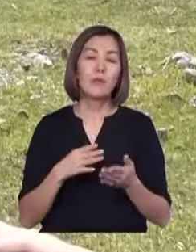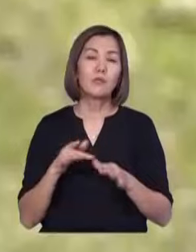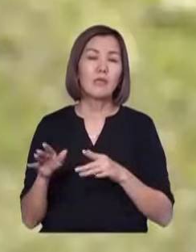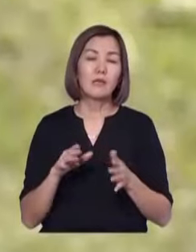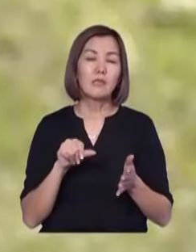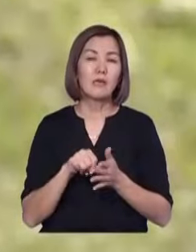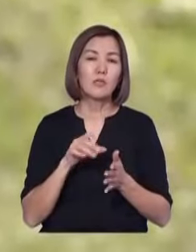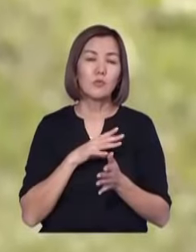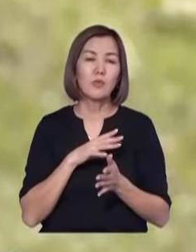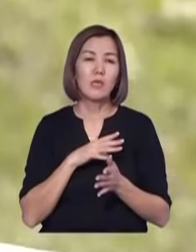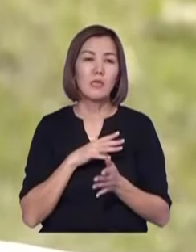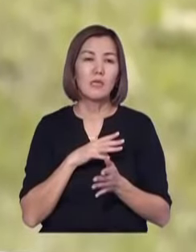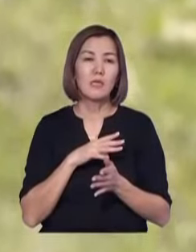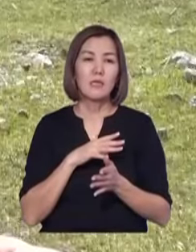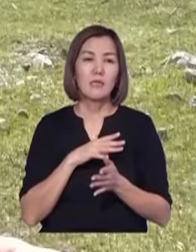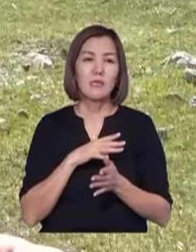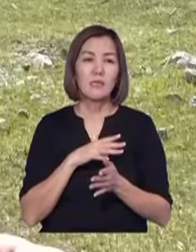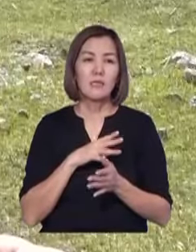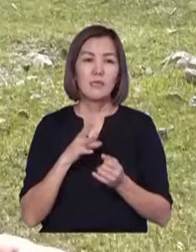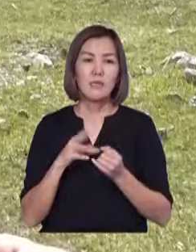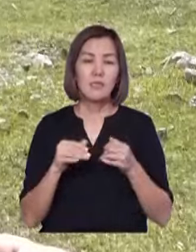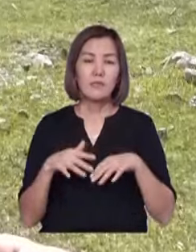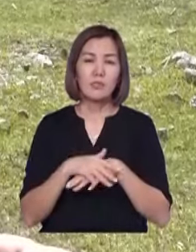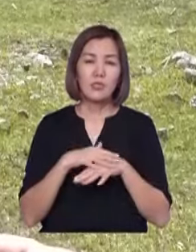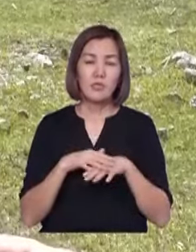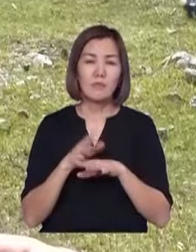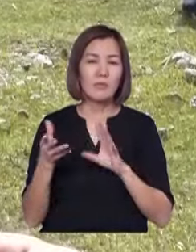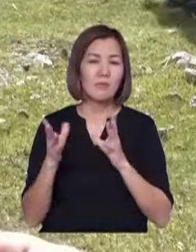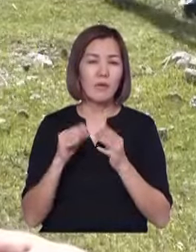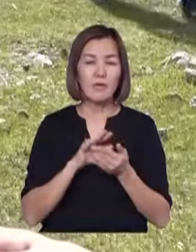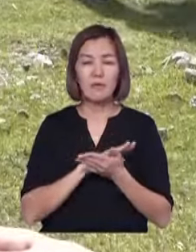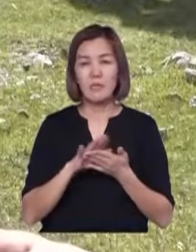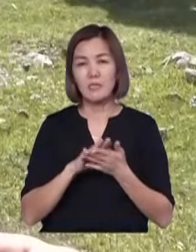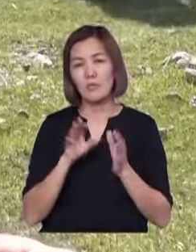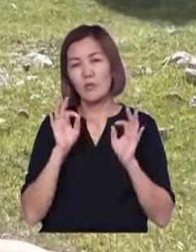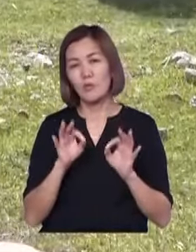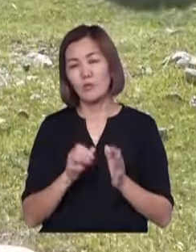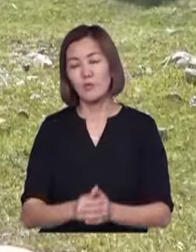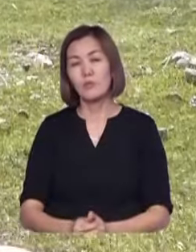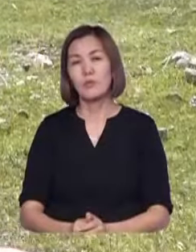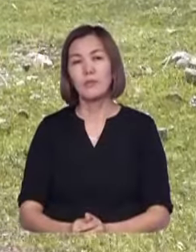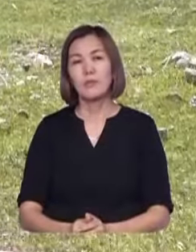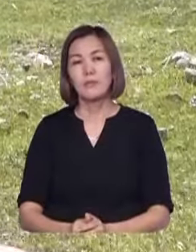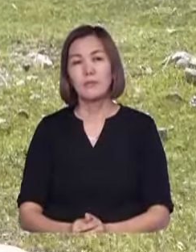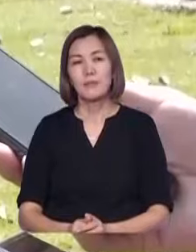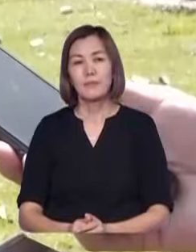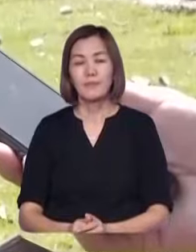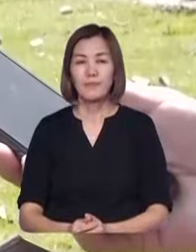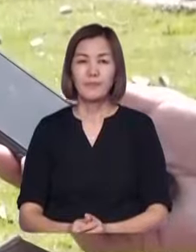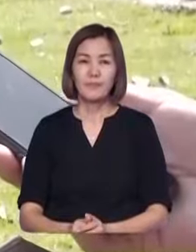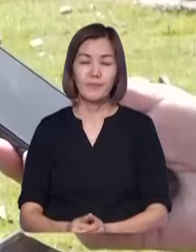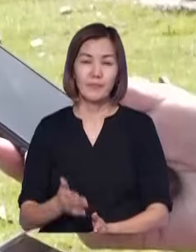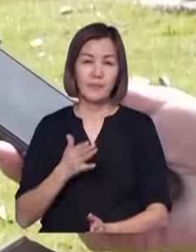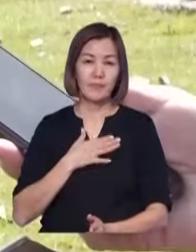акцияға қатысуда. Біліміз, жеріміз, аймағымыз болғаны біз өте қуаныштымыз. Біз